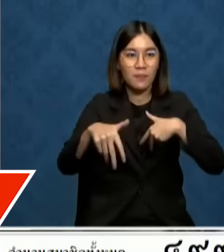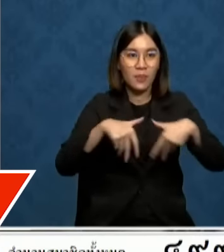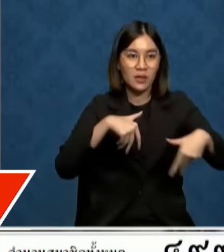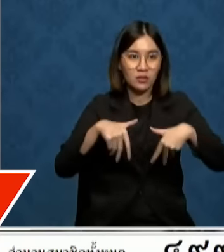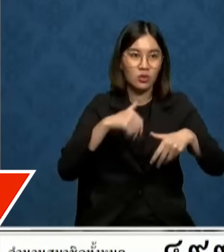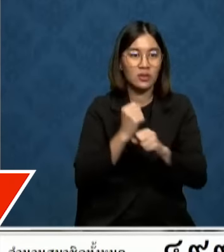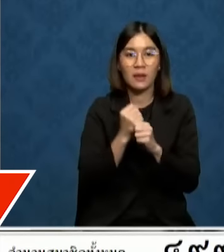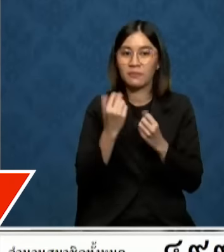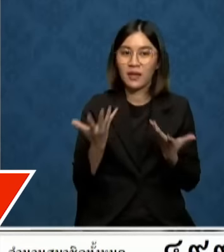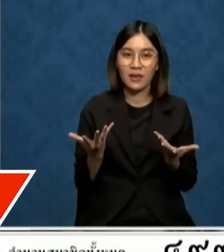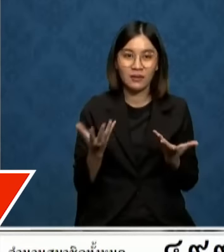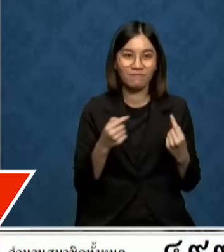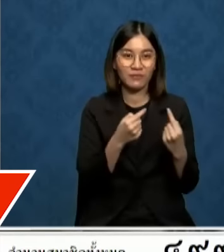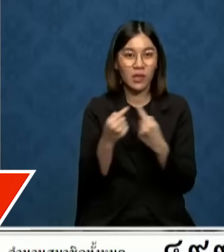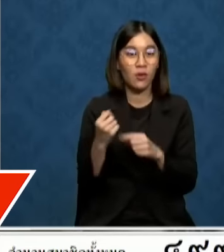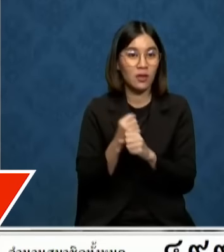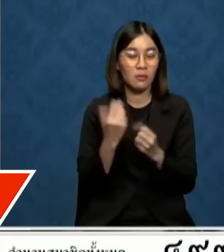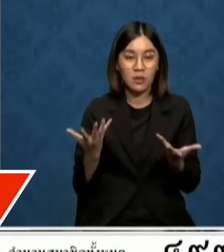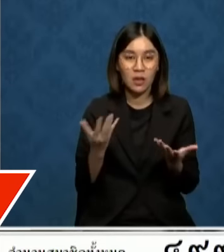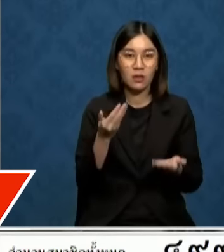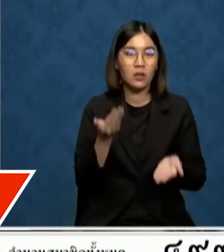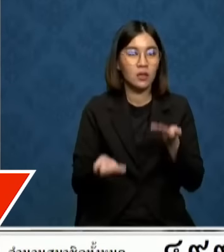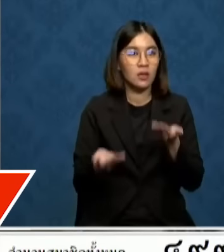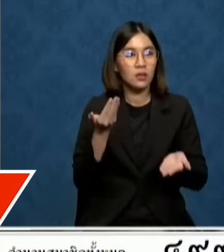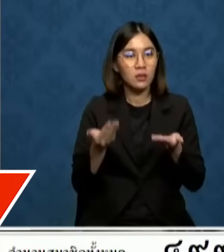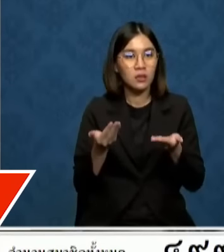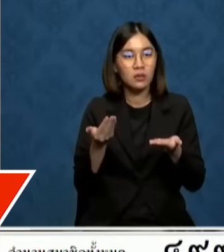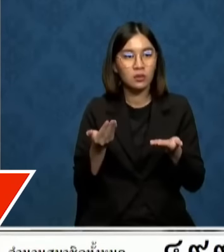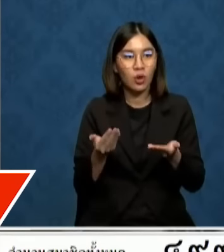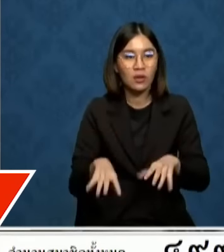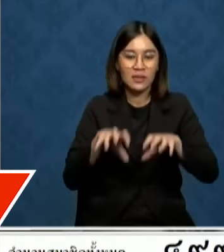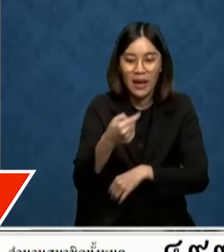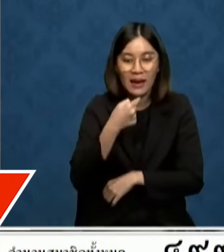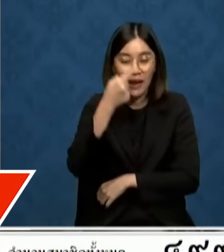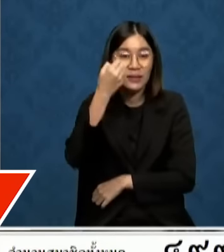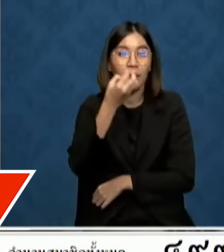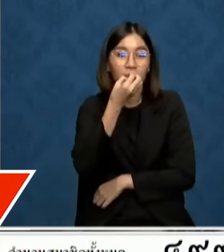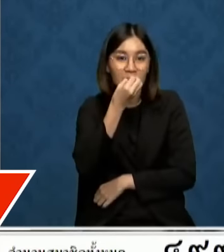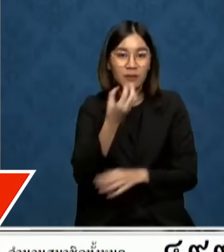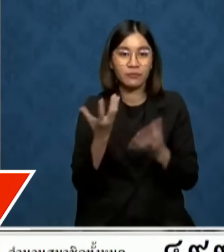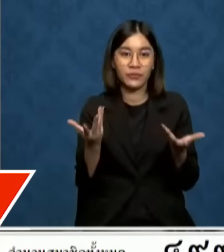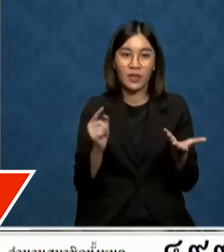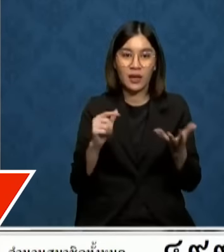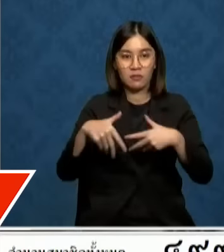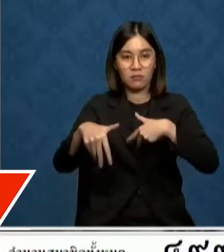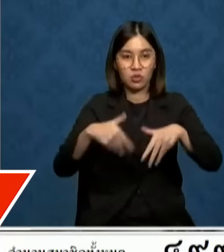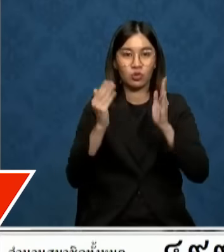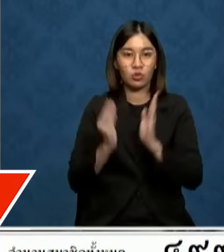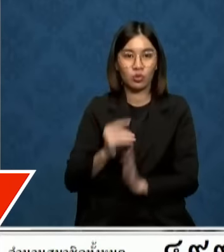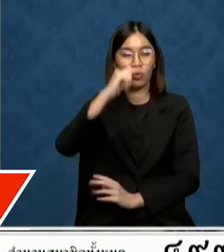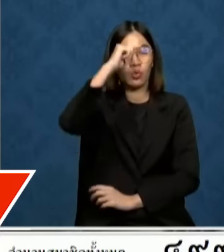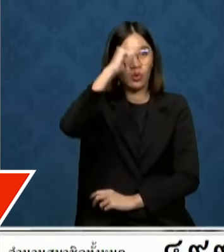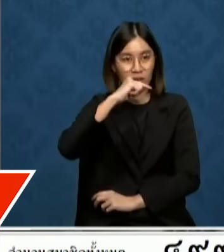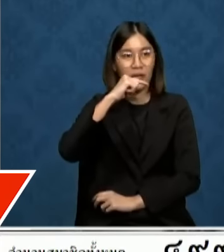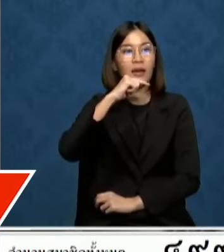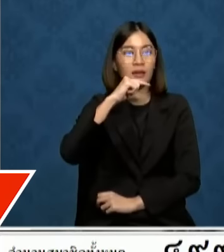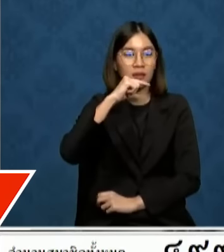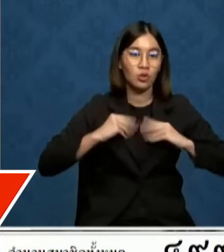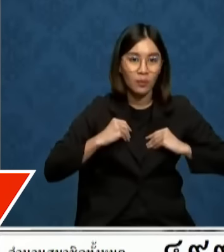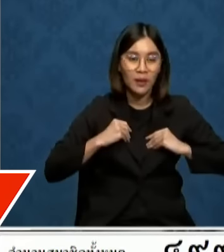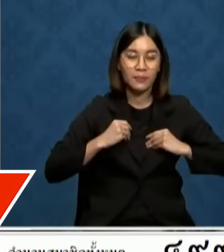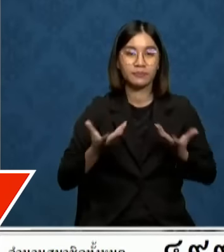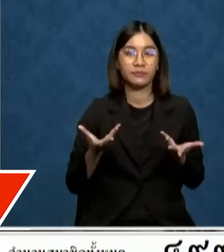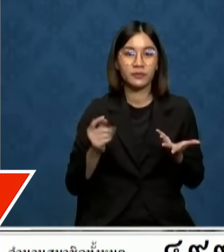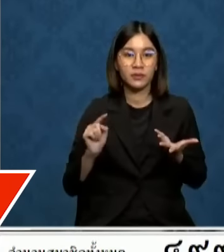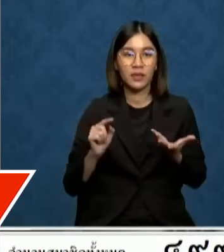จะต้องทำอย่างไรกันต่อไปหรือจะต้องจับปากินกันต่อไปเรื่อยๆแบบนี้ประชาชนคนไทยต้องรับจบแบบเดิม